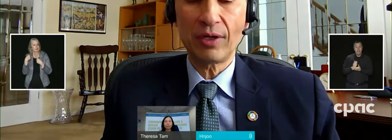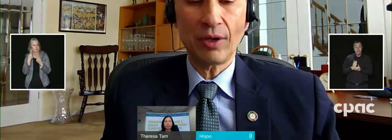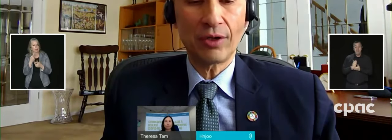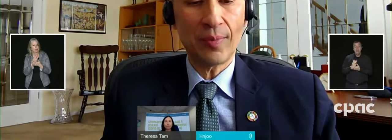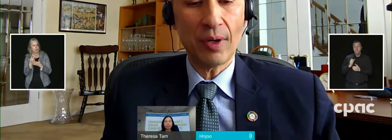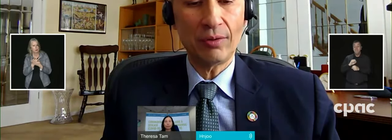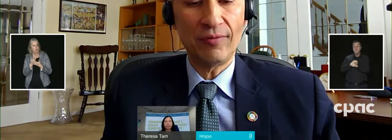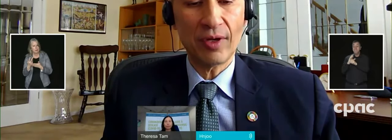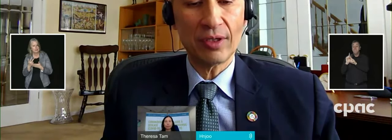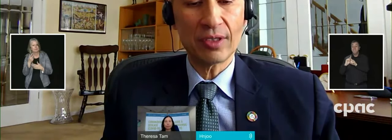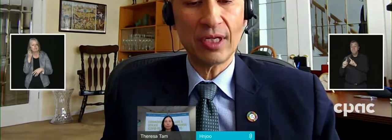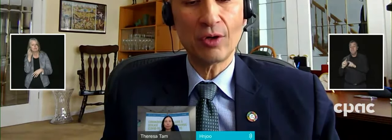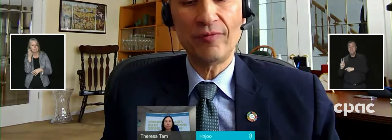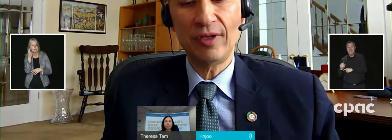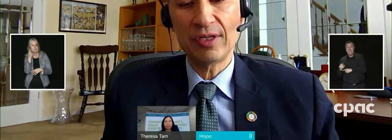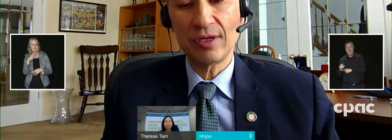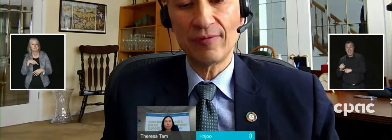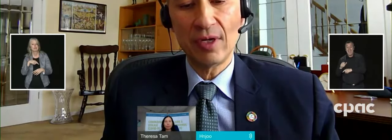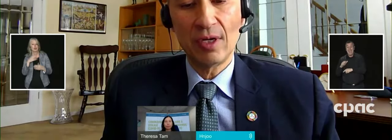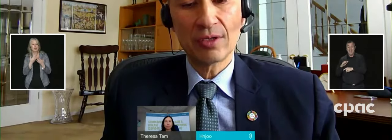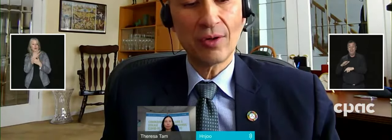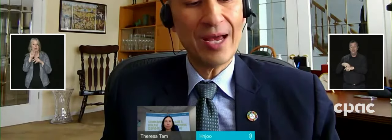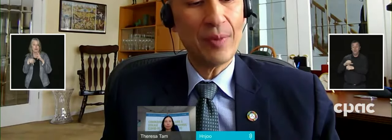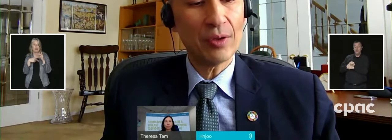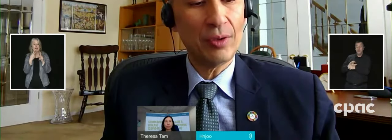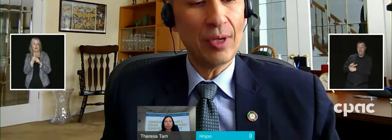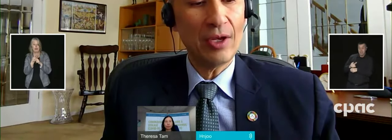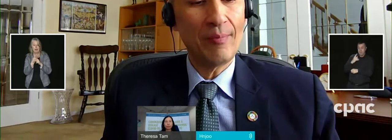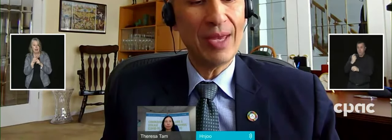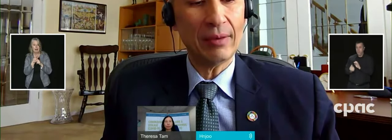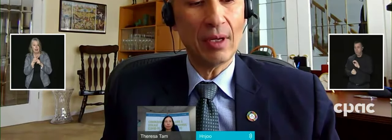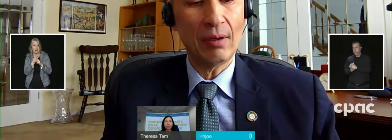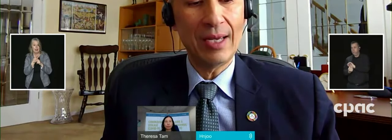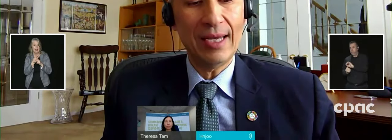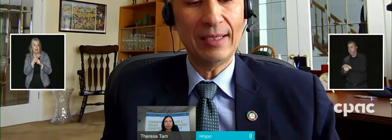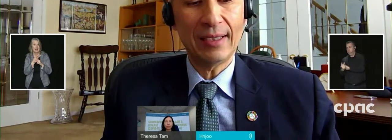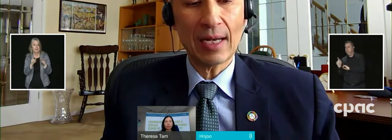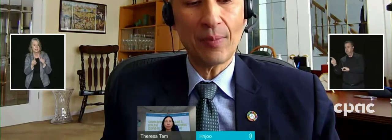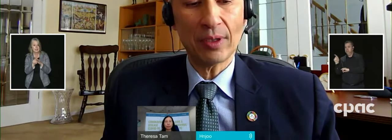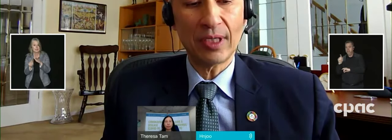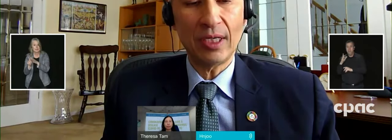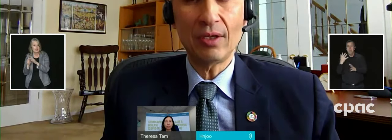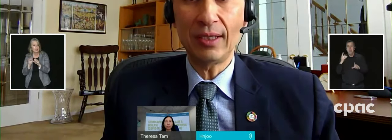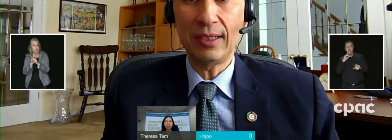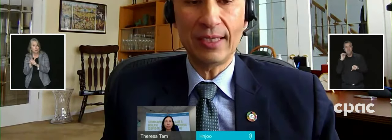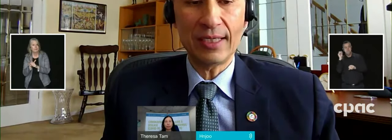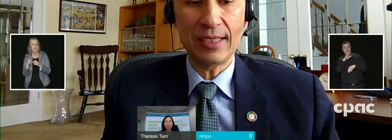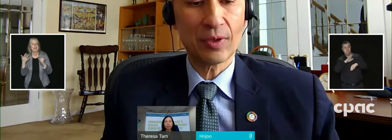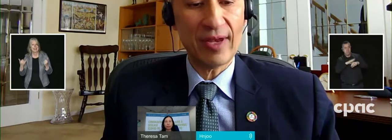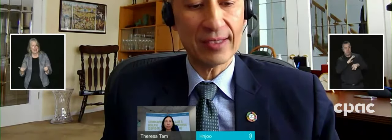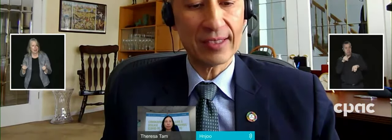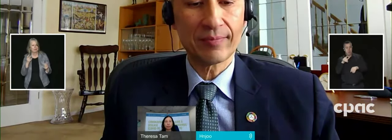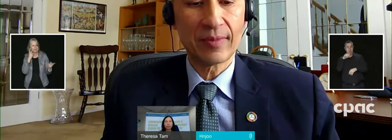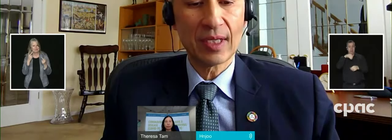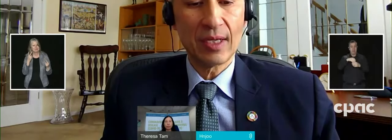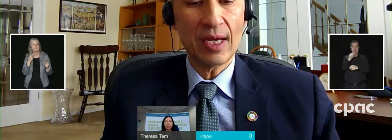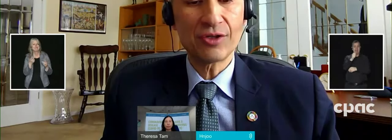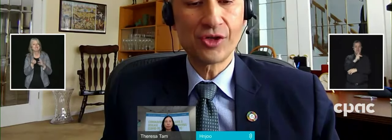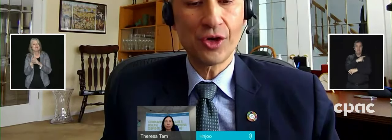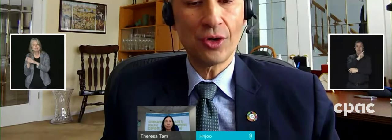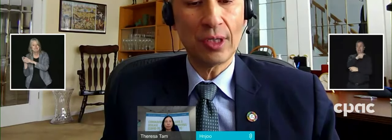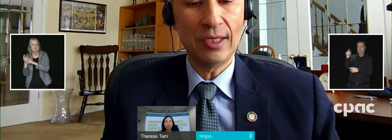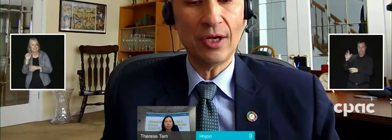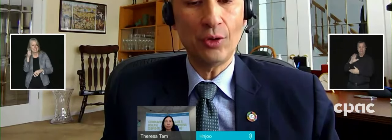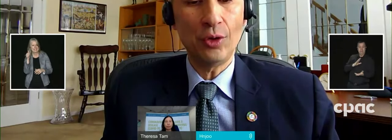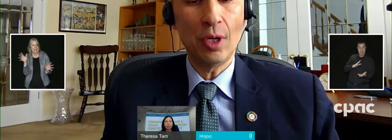variants préoccupants du virus de la COVID-19 sont apparus et ont maintenant été rapportés dans les 10 provinces. À